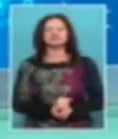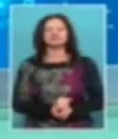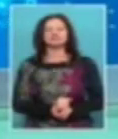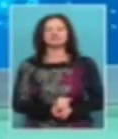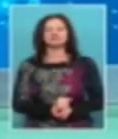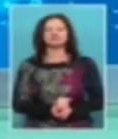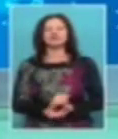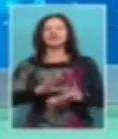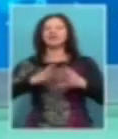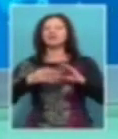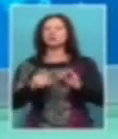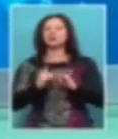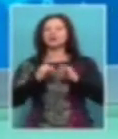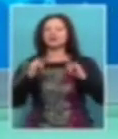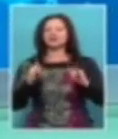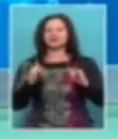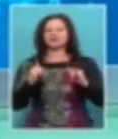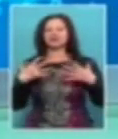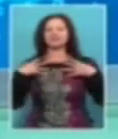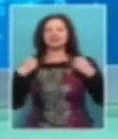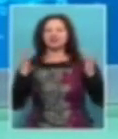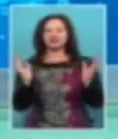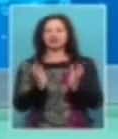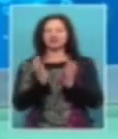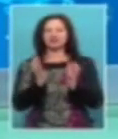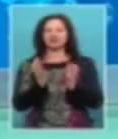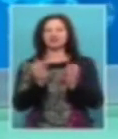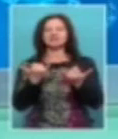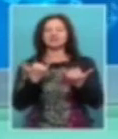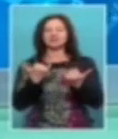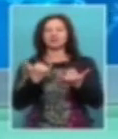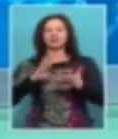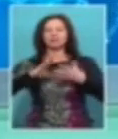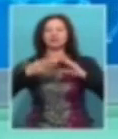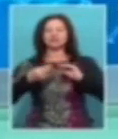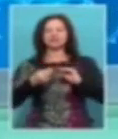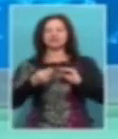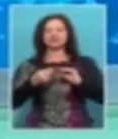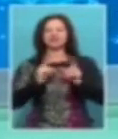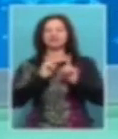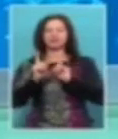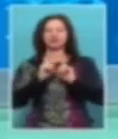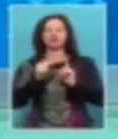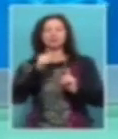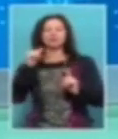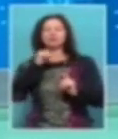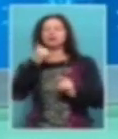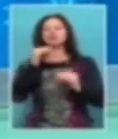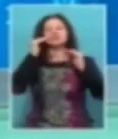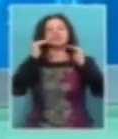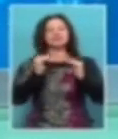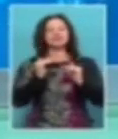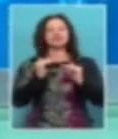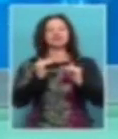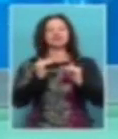Елбасы тапсырмасымен медицина саласында жүргізілген реформалар бүгінде оң нәтижесін беруде. 2018 жылдың қорытындысына арналған жиында облыстық